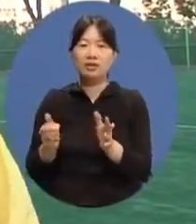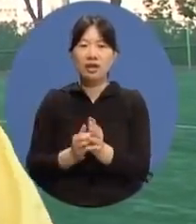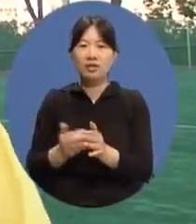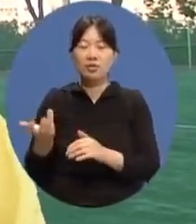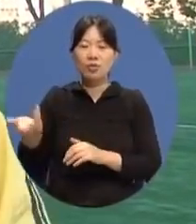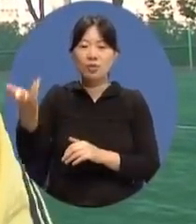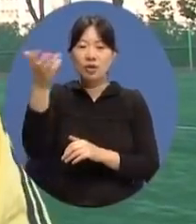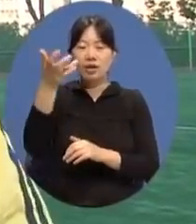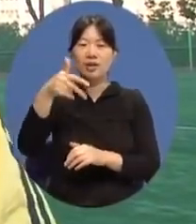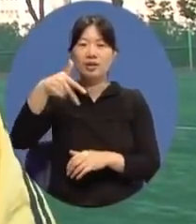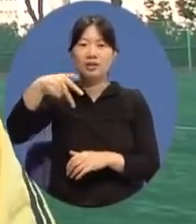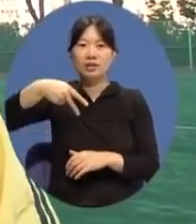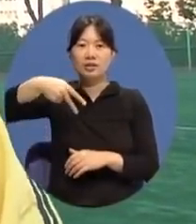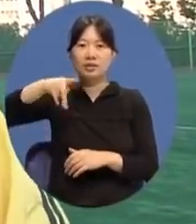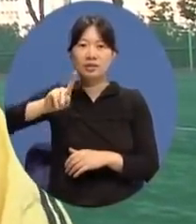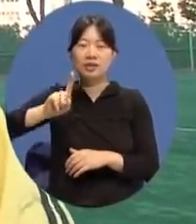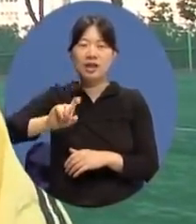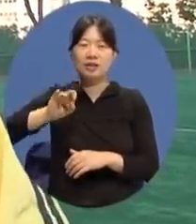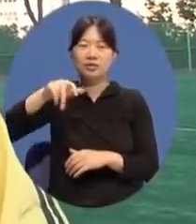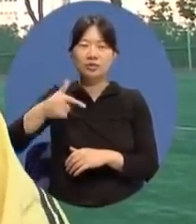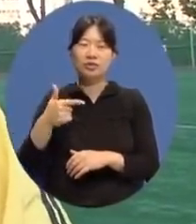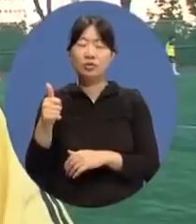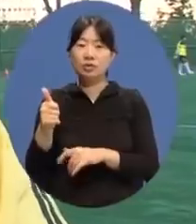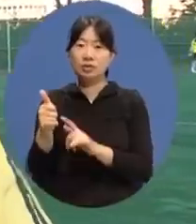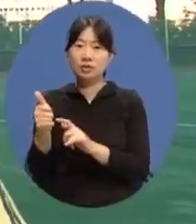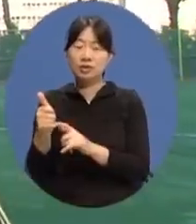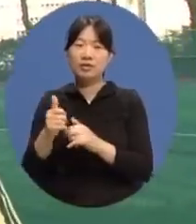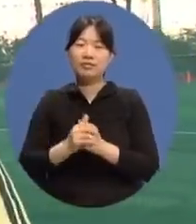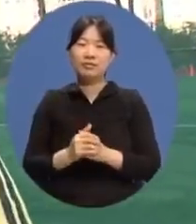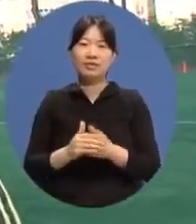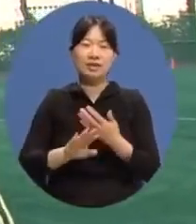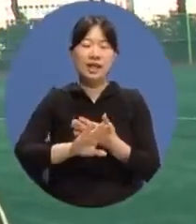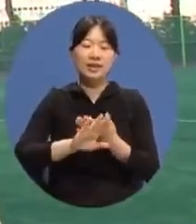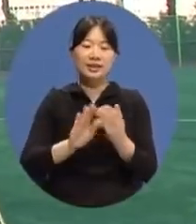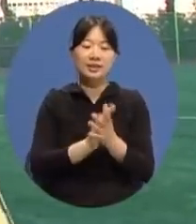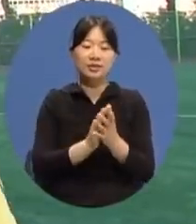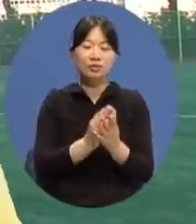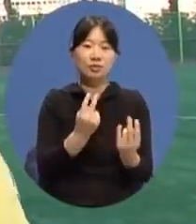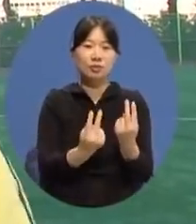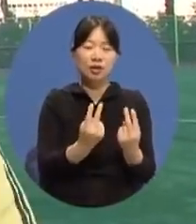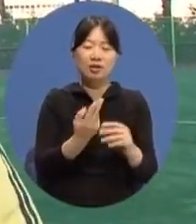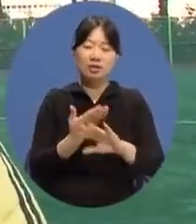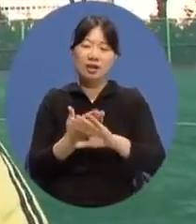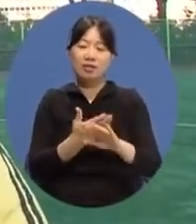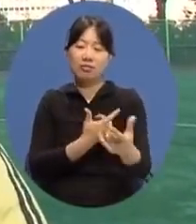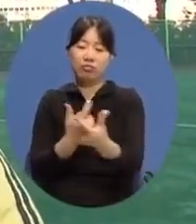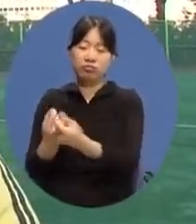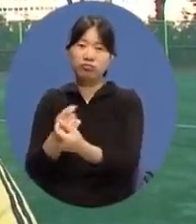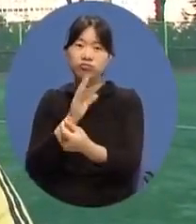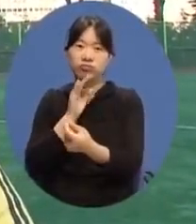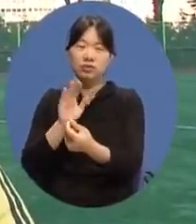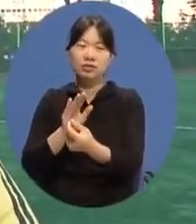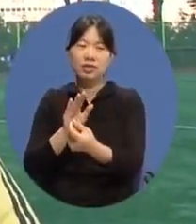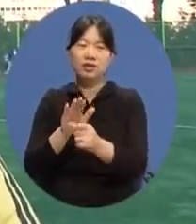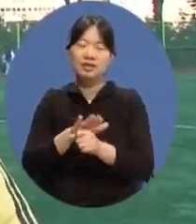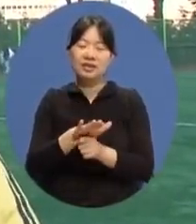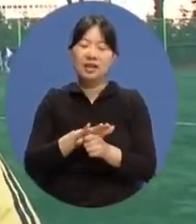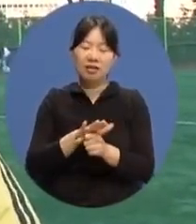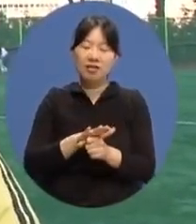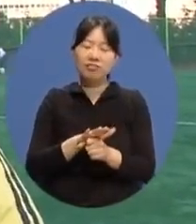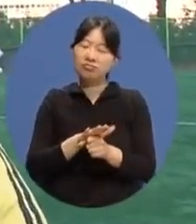아이가 상준이죠. 네. 그래서 좀 다른 아이들보다, 다른 아이들도 다 마찬가지지만 좀 애착이 많이